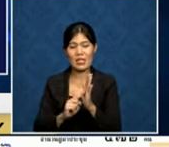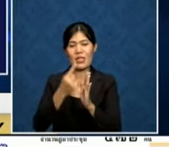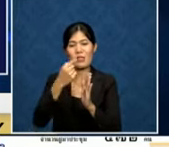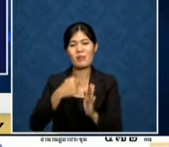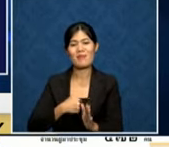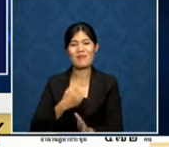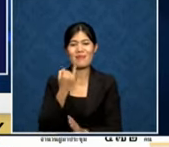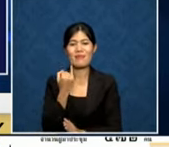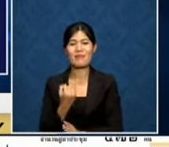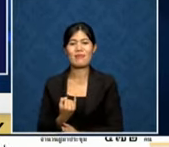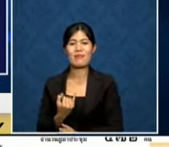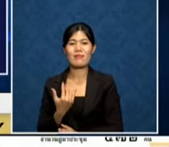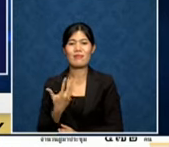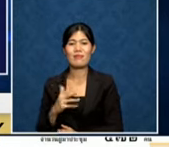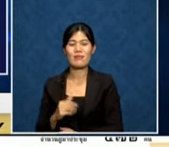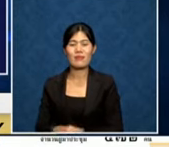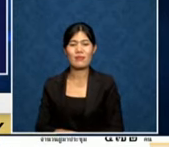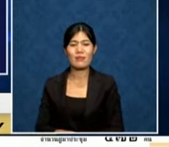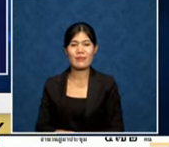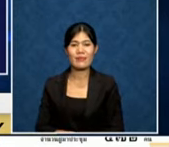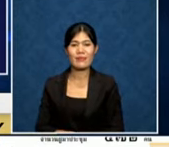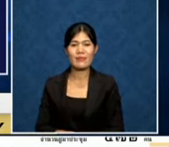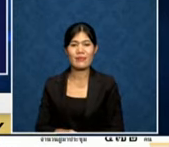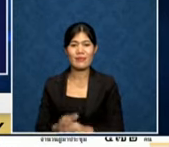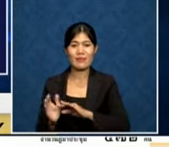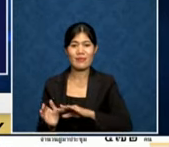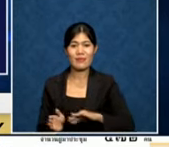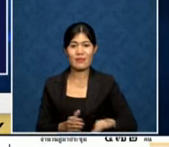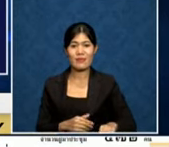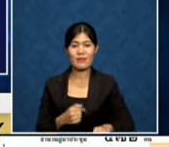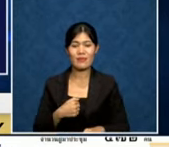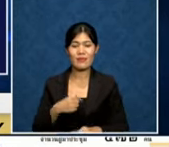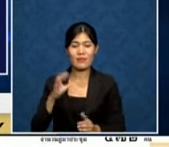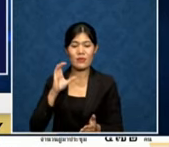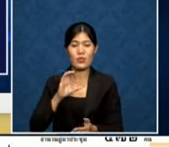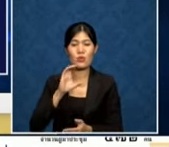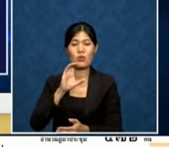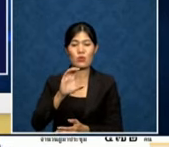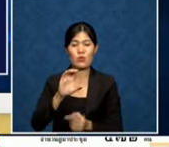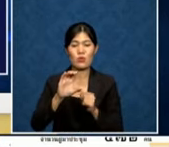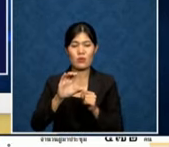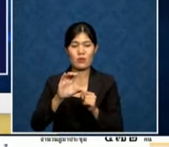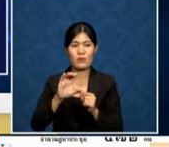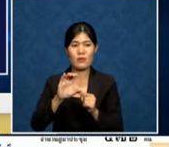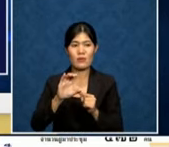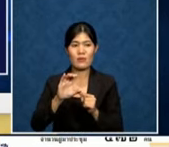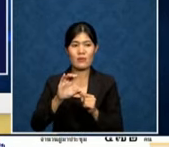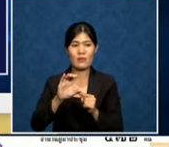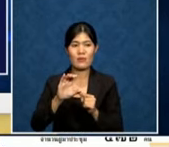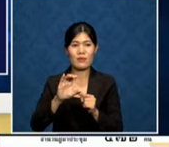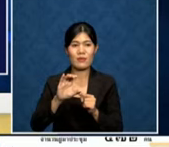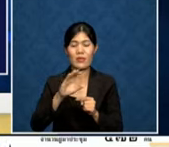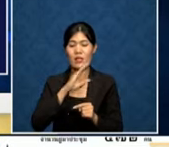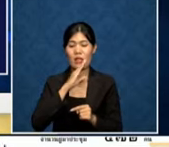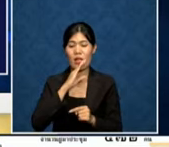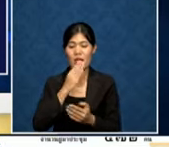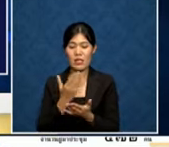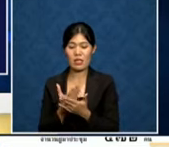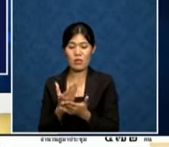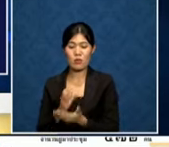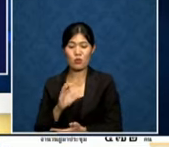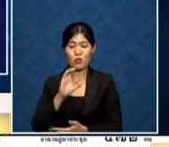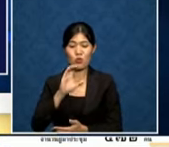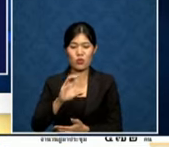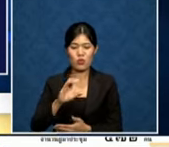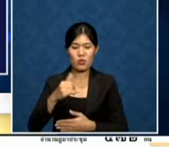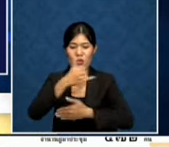แพ้เ้าอย่างยับเยินแล้วฮะถัดมาครับสิ่งที่นักลงทุนจะดูถัดมาว่าการที่เขาจะไปลงทุนในแต่ละประเทศนั้น